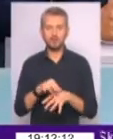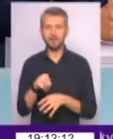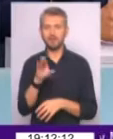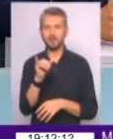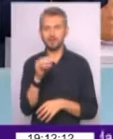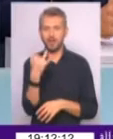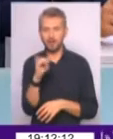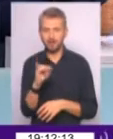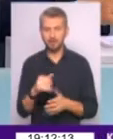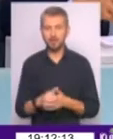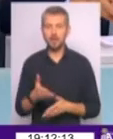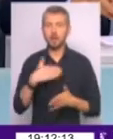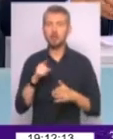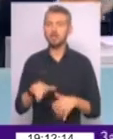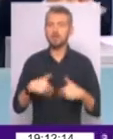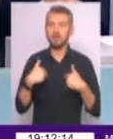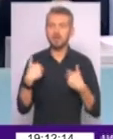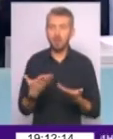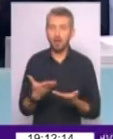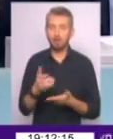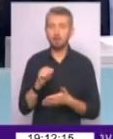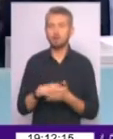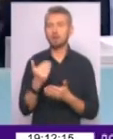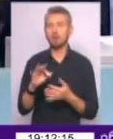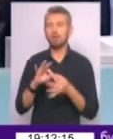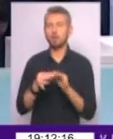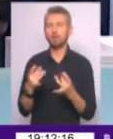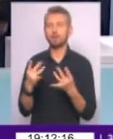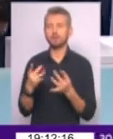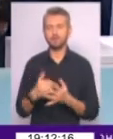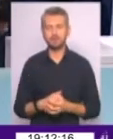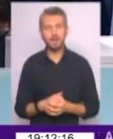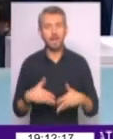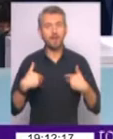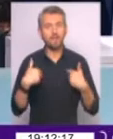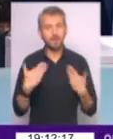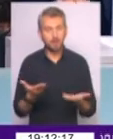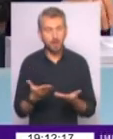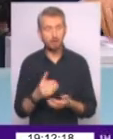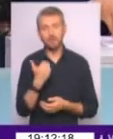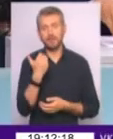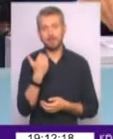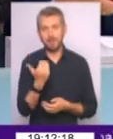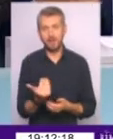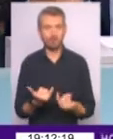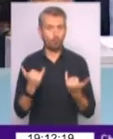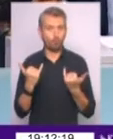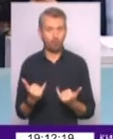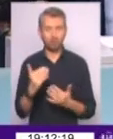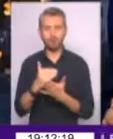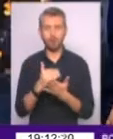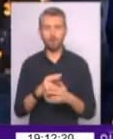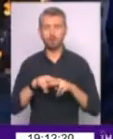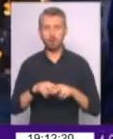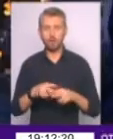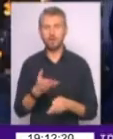Дячук. Віталій, радий тебе вітати. Від тебе подробиці про випуск. Вітаю, Олексо, і тебе. Сьогодні у програмі